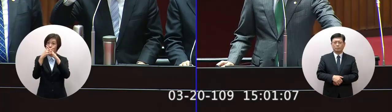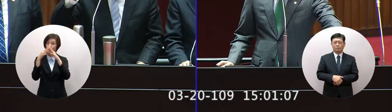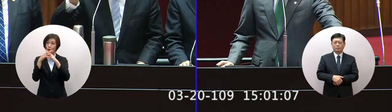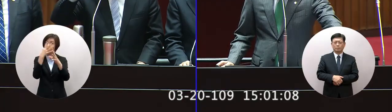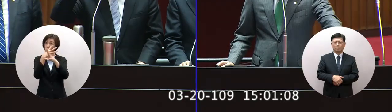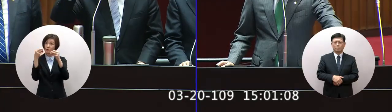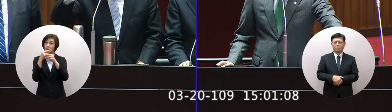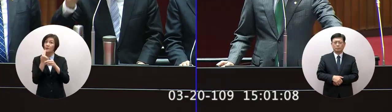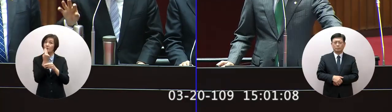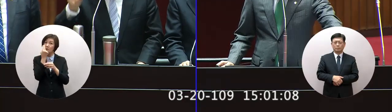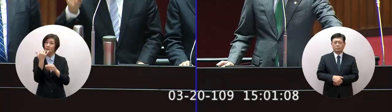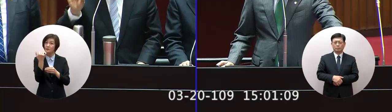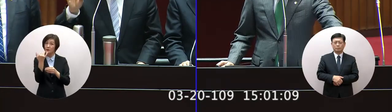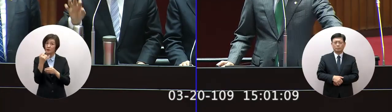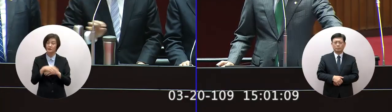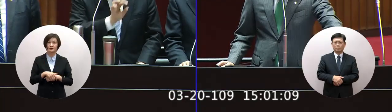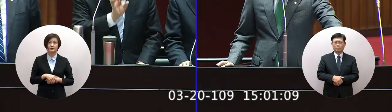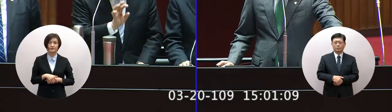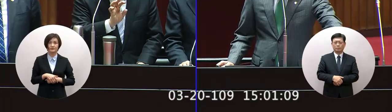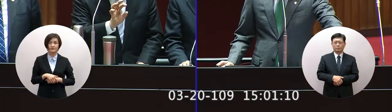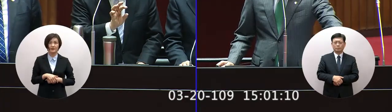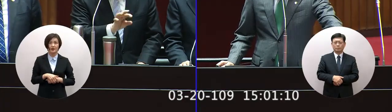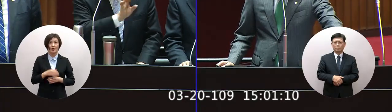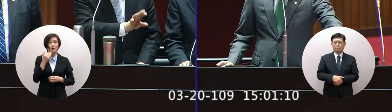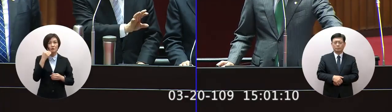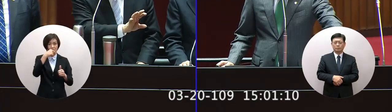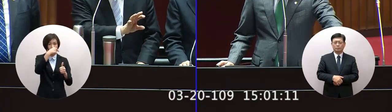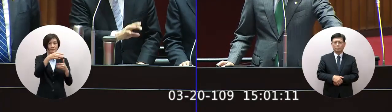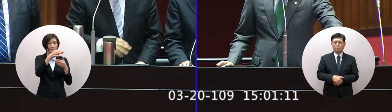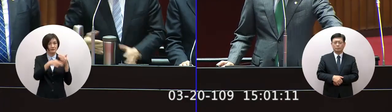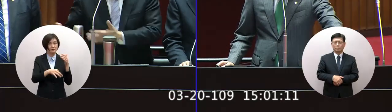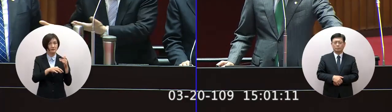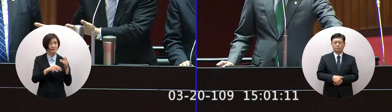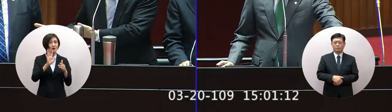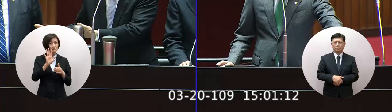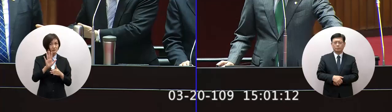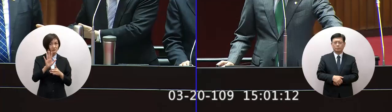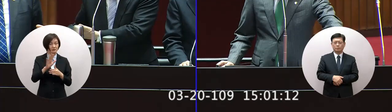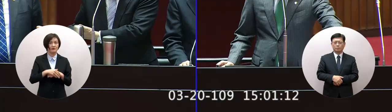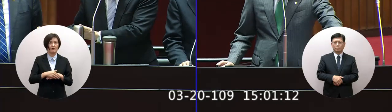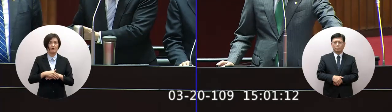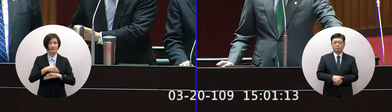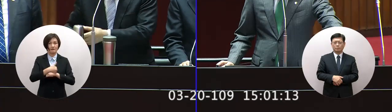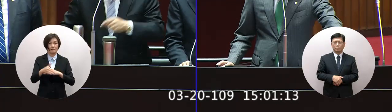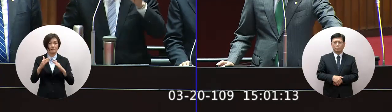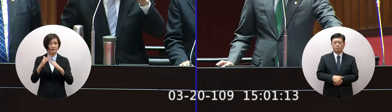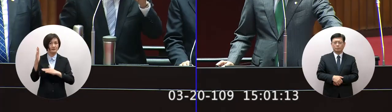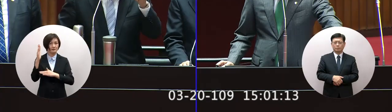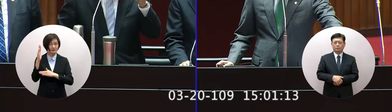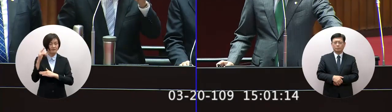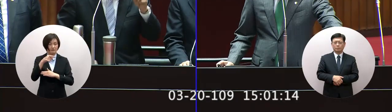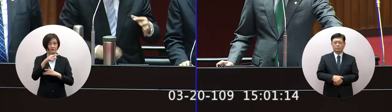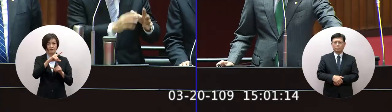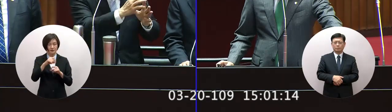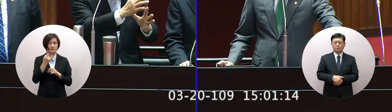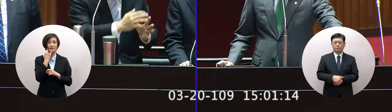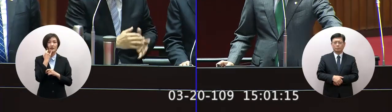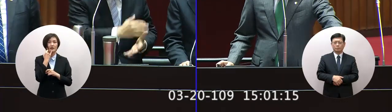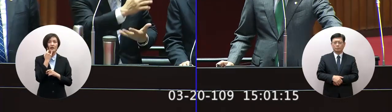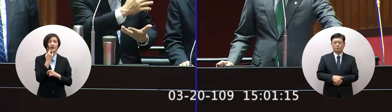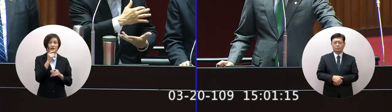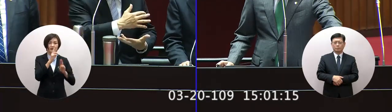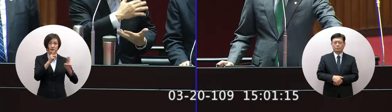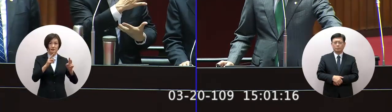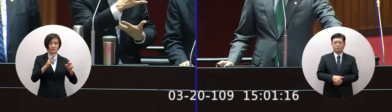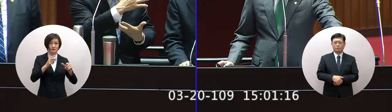以有一个规范、指引、要求，那这个都有指挥中心专家会议，他们